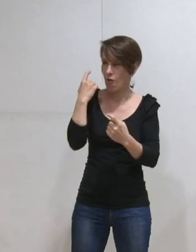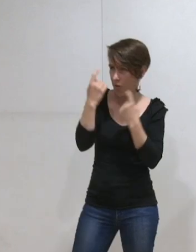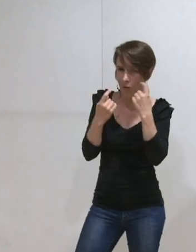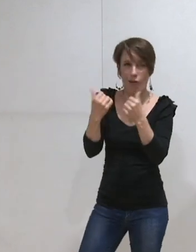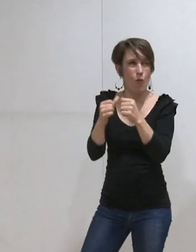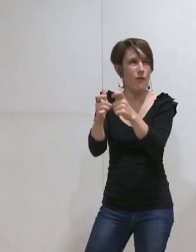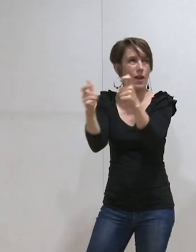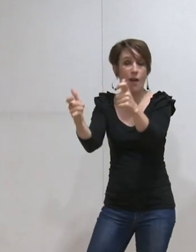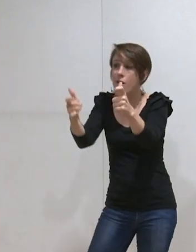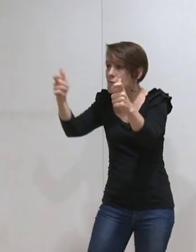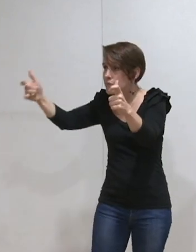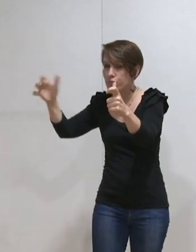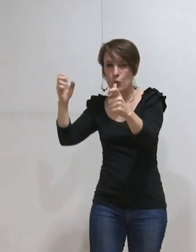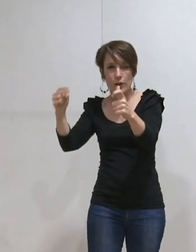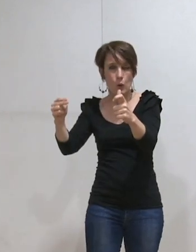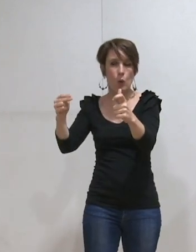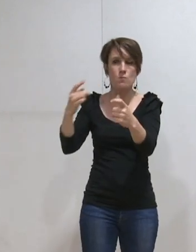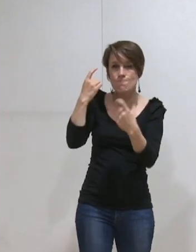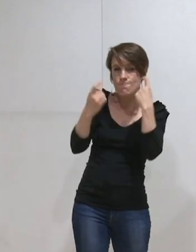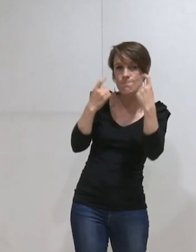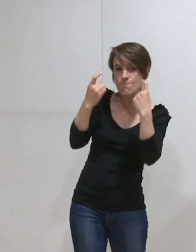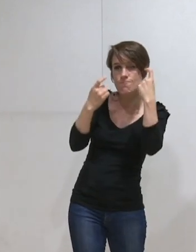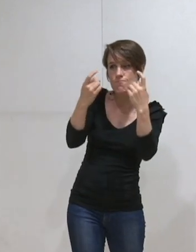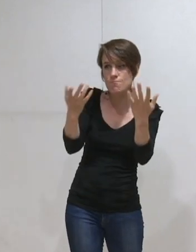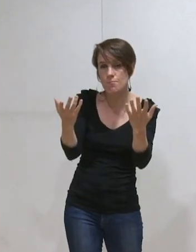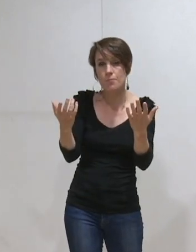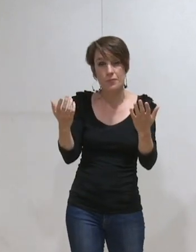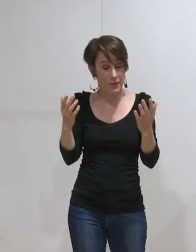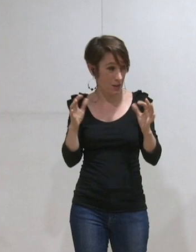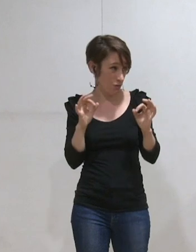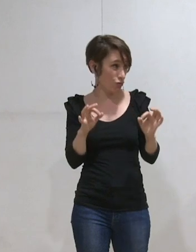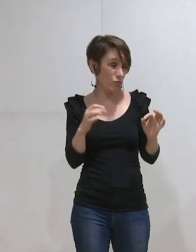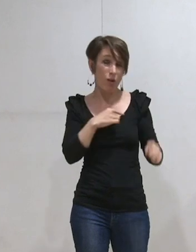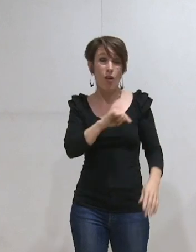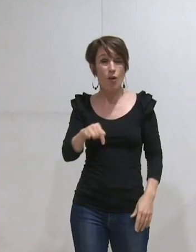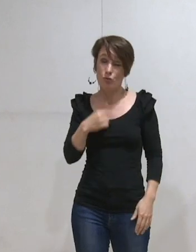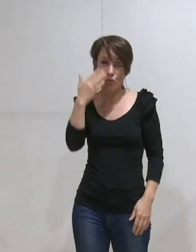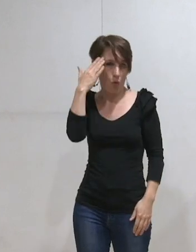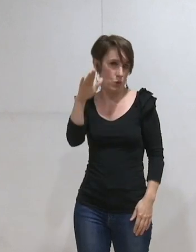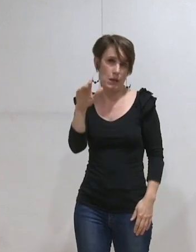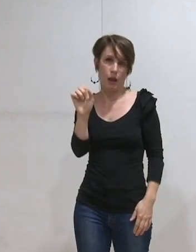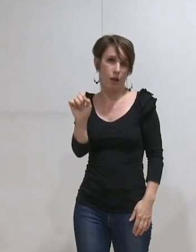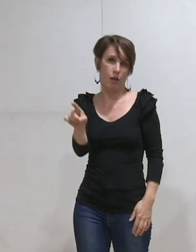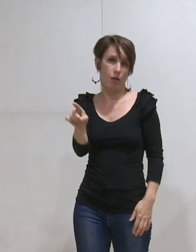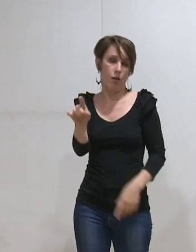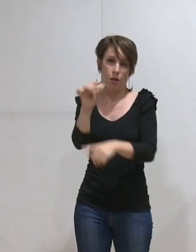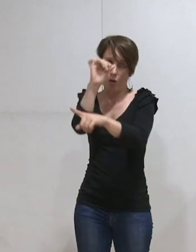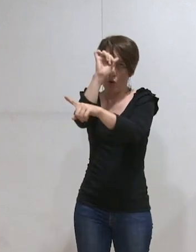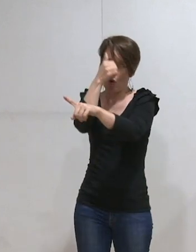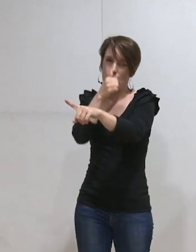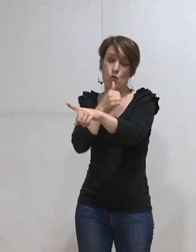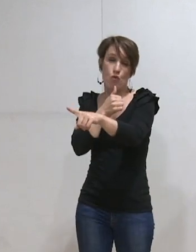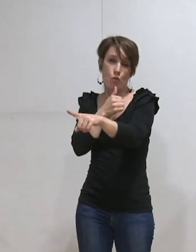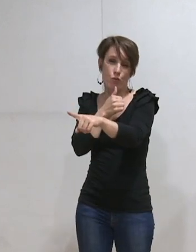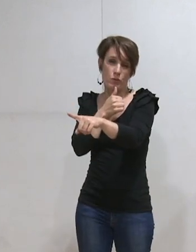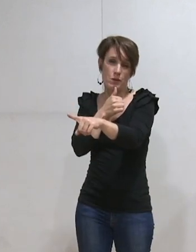et elle est d'autant plus cruciale que nous savons que le musée dispose euh